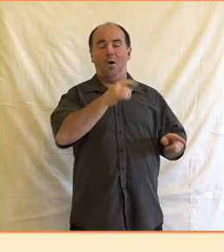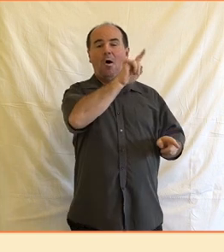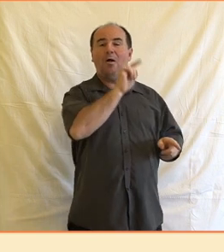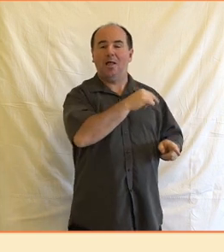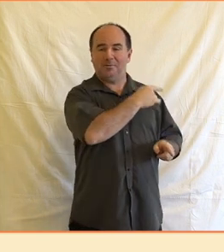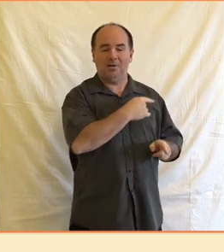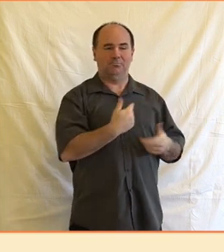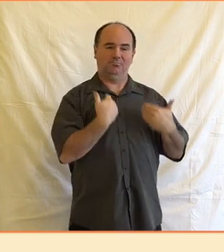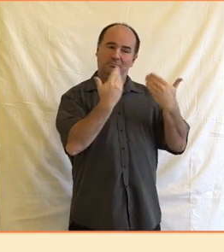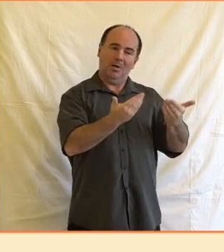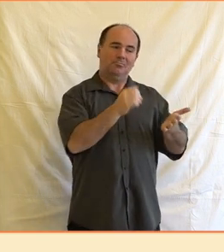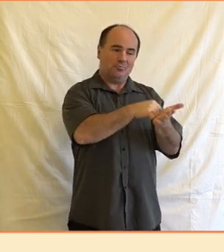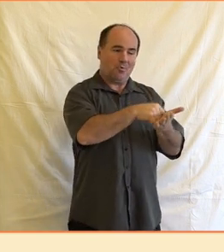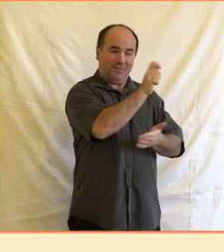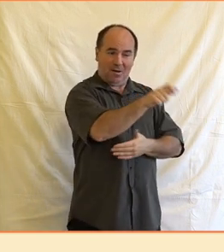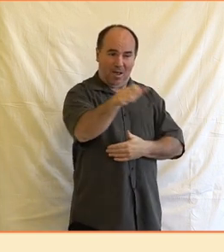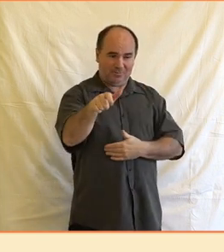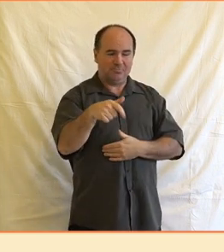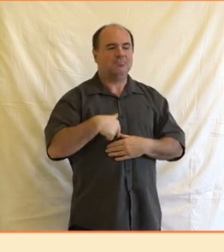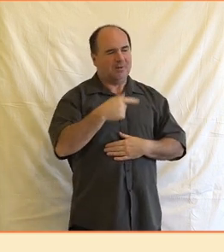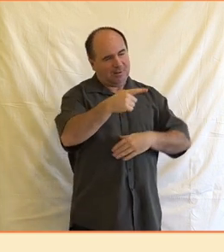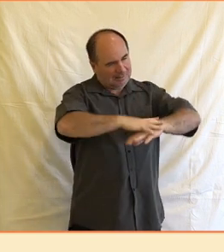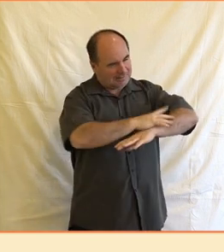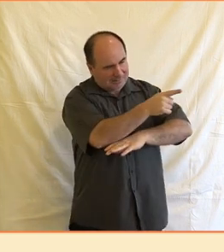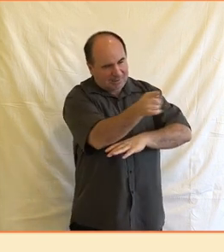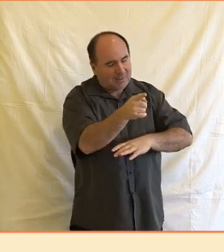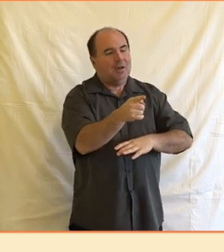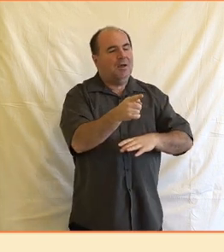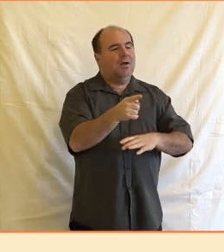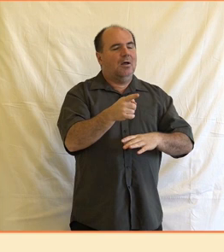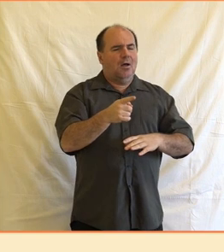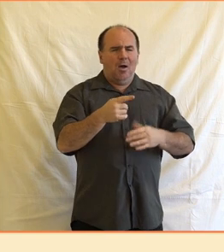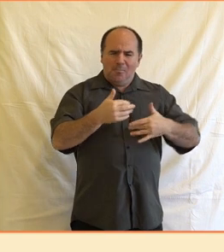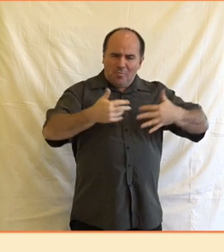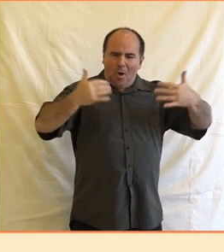tedy vnímají, že množství digitálně vyloučených roste nebo klesá.